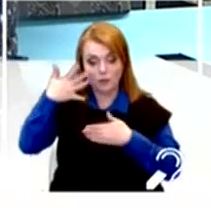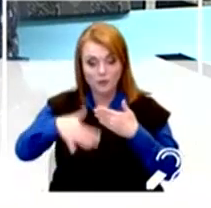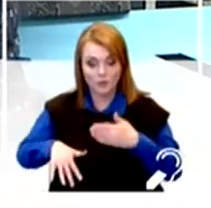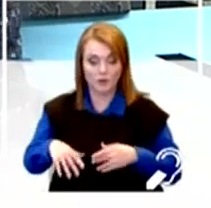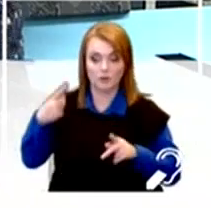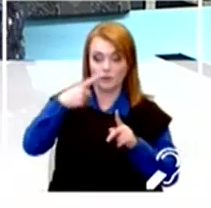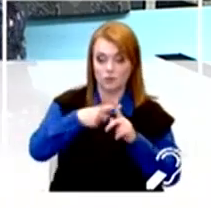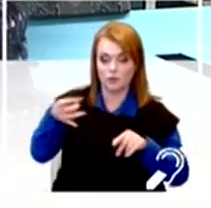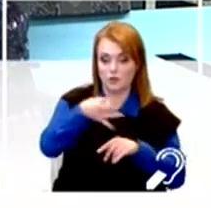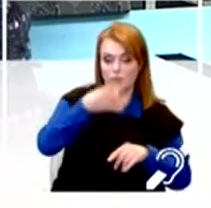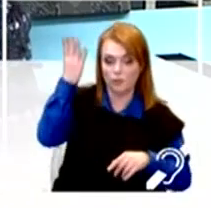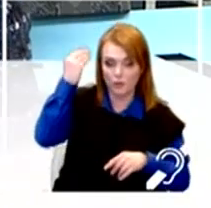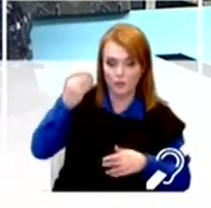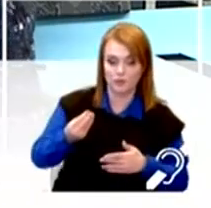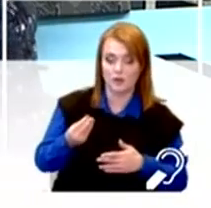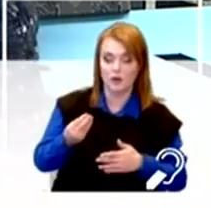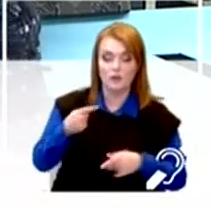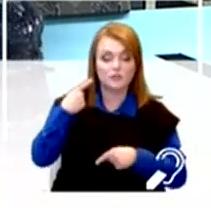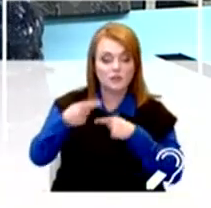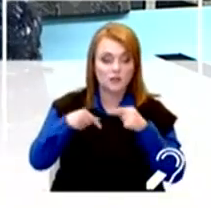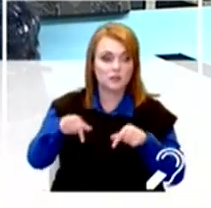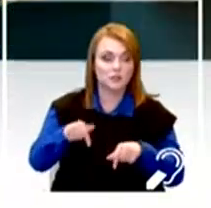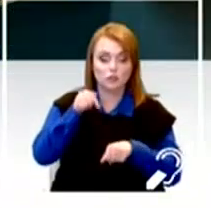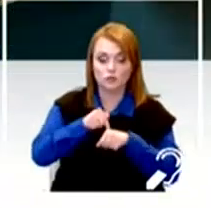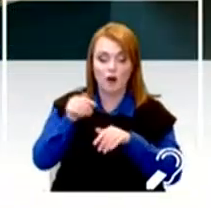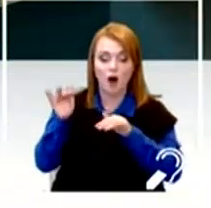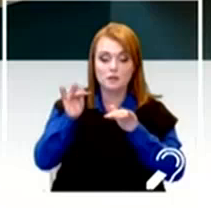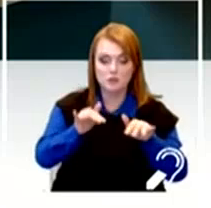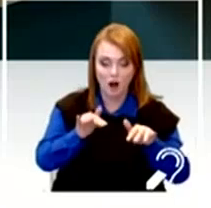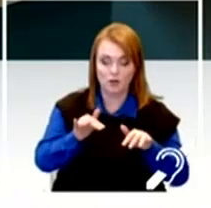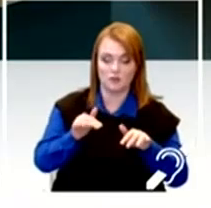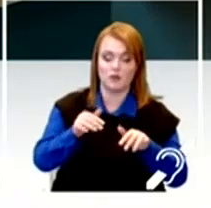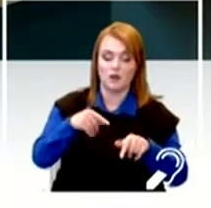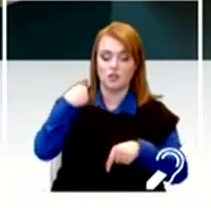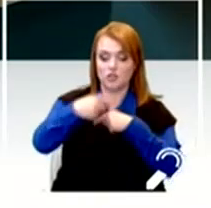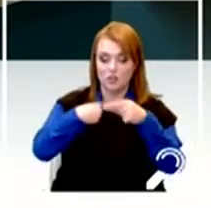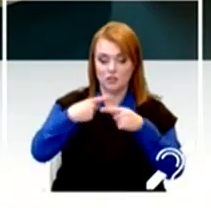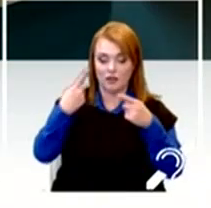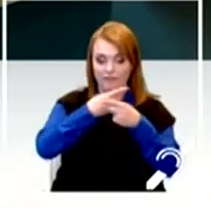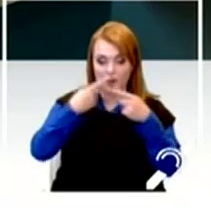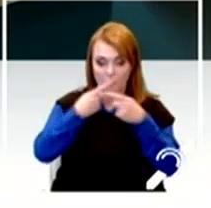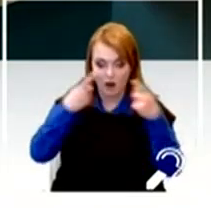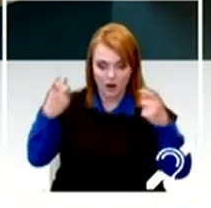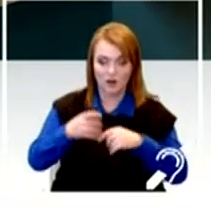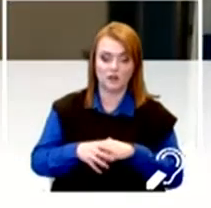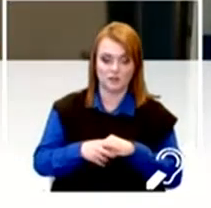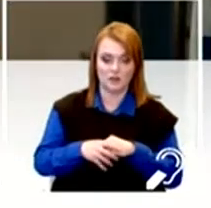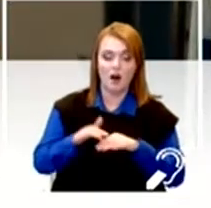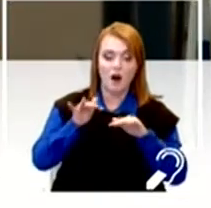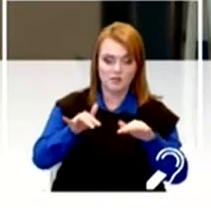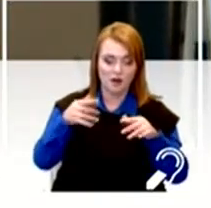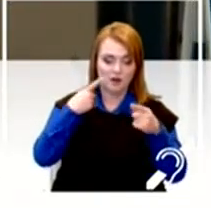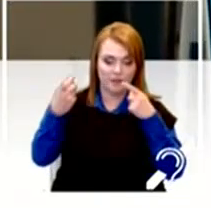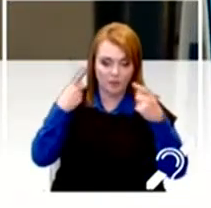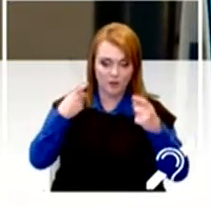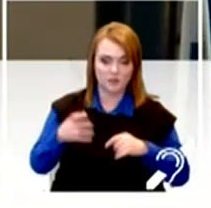Moldova este supusă unui atac informațional masiv și anume din faptul că cetățenii fie nu cunosc, nu